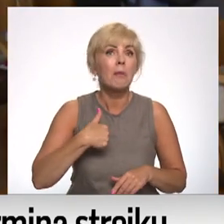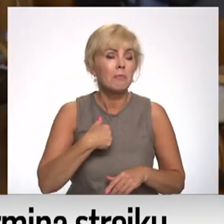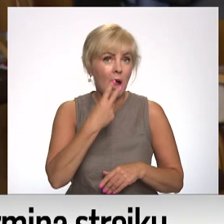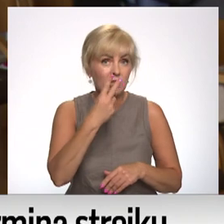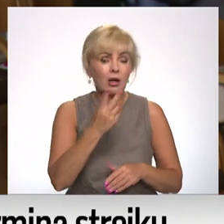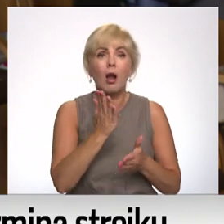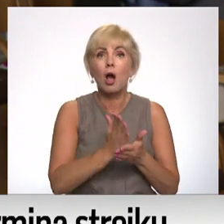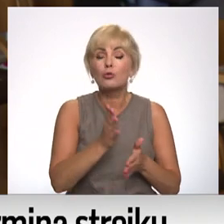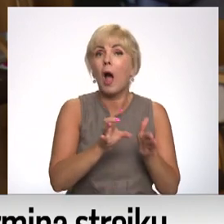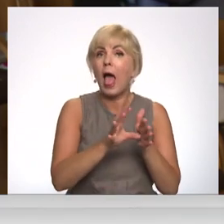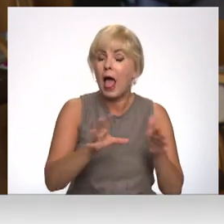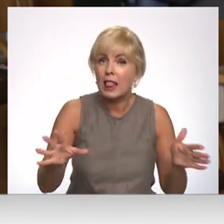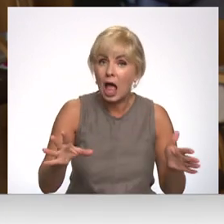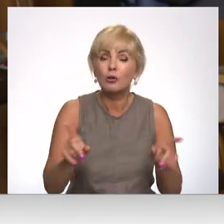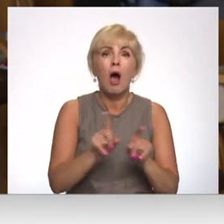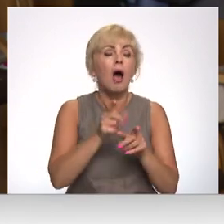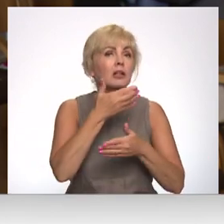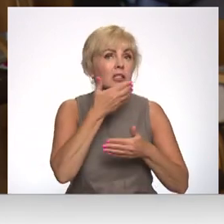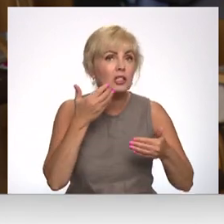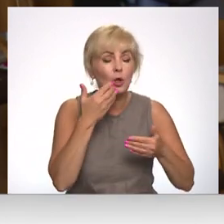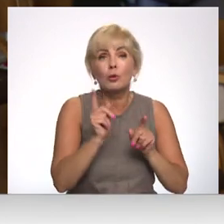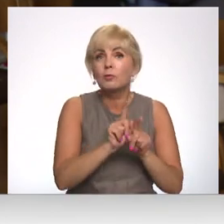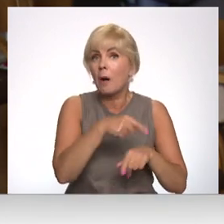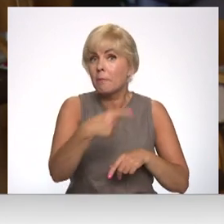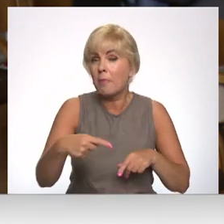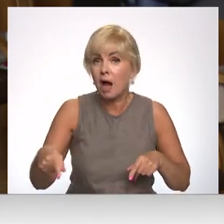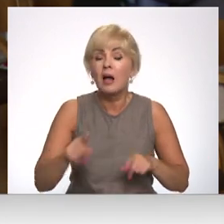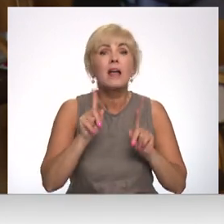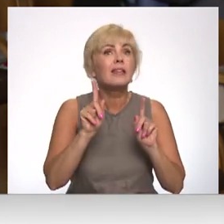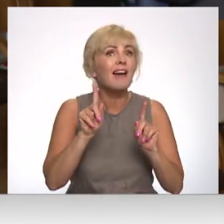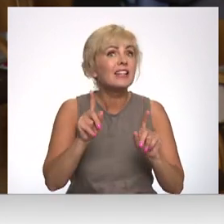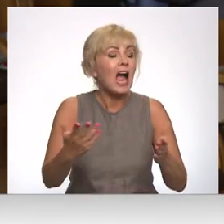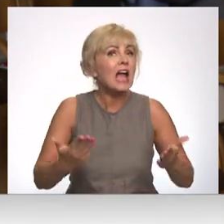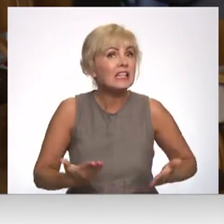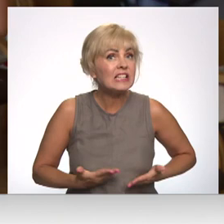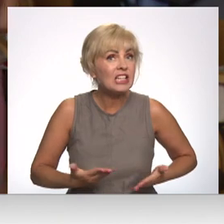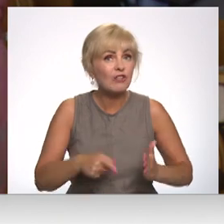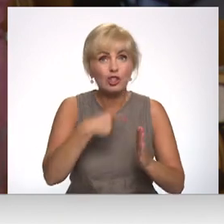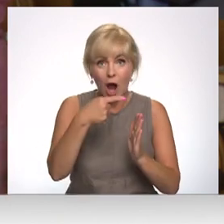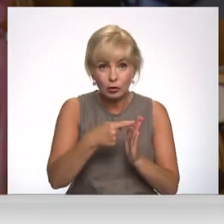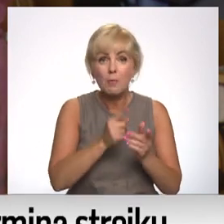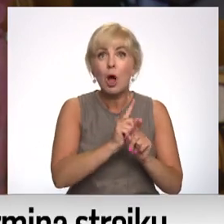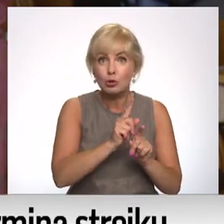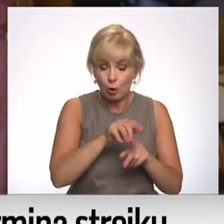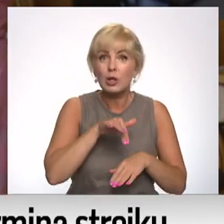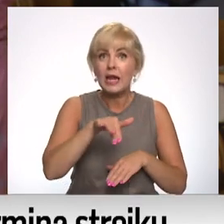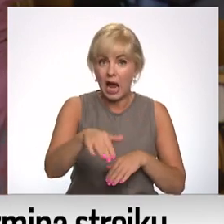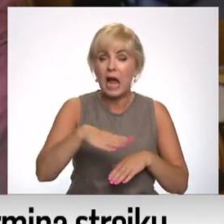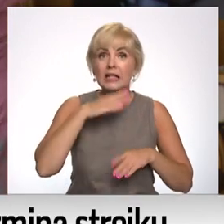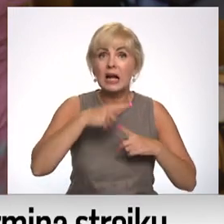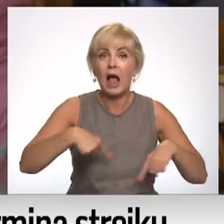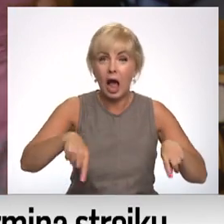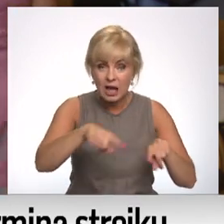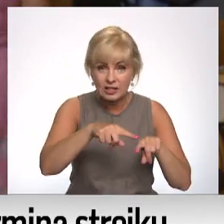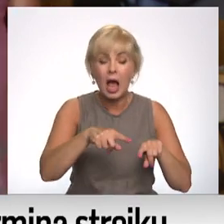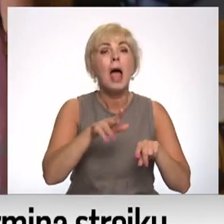ar elektroenerģiju, mēs redzam arī ar siltumu un visu pārējo. Tā ir izdzīvošanas jautājums. Skolotājiem vēl ir jāiet klases priekšā. Bērni